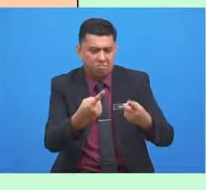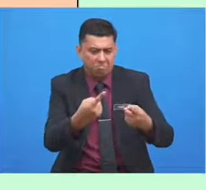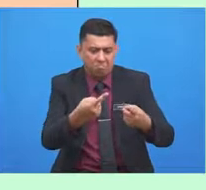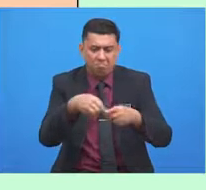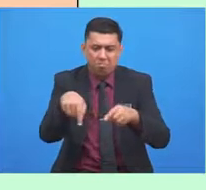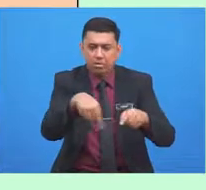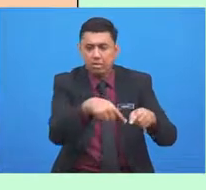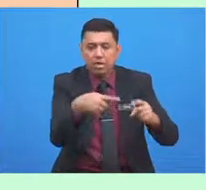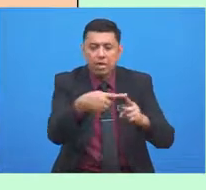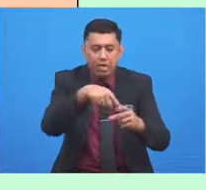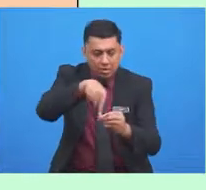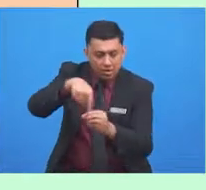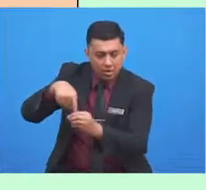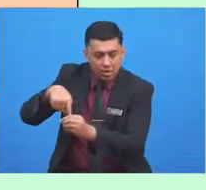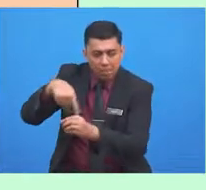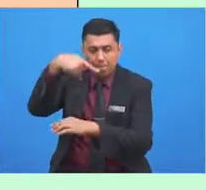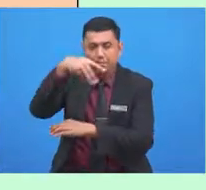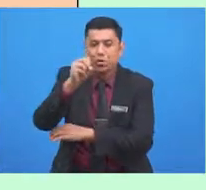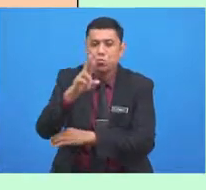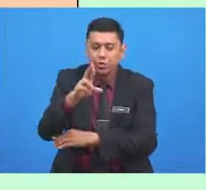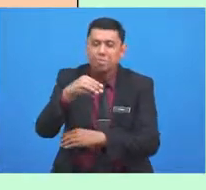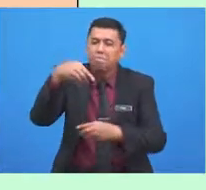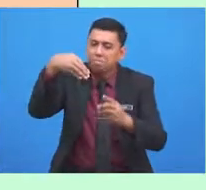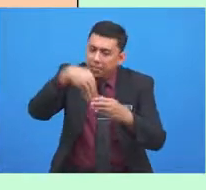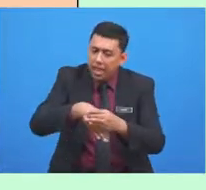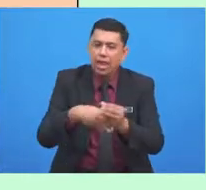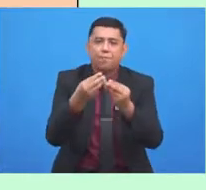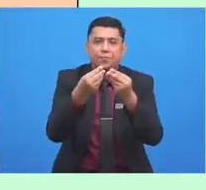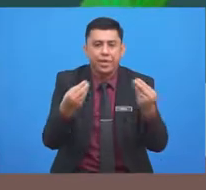yang terdapat di dalam tanah.